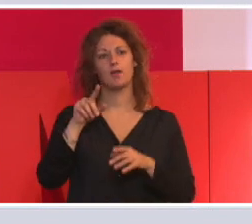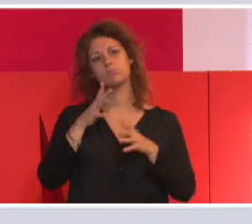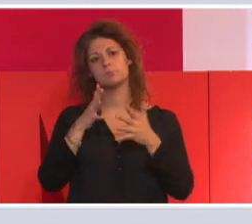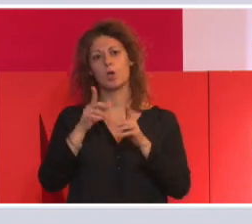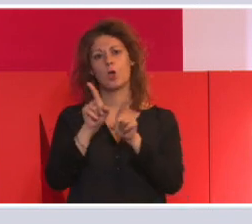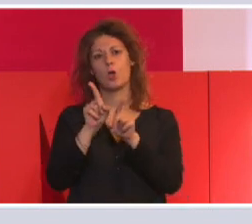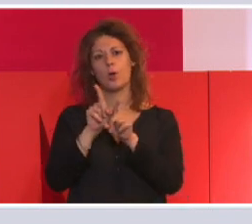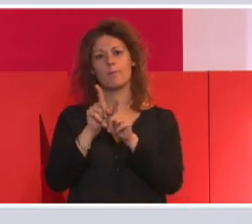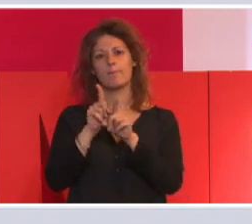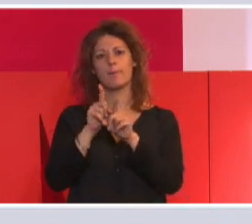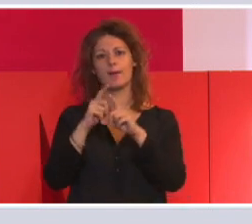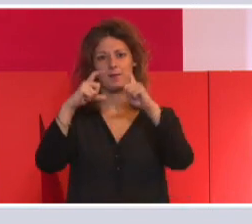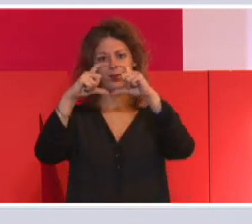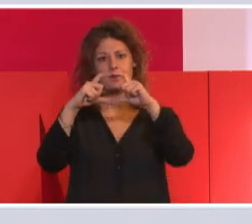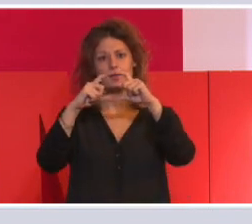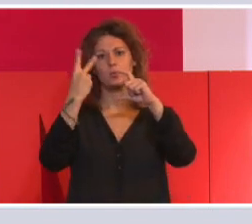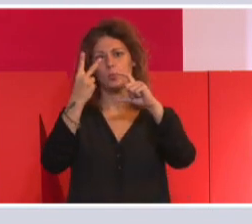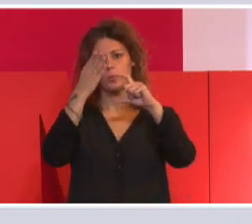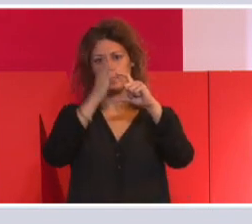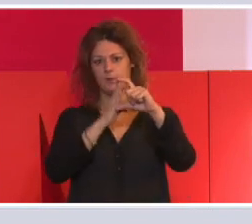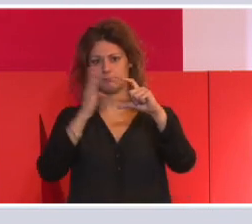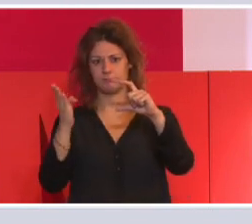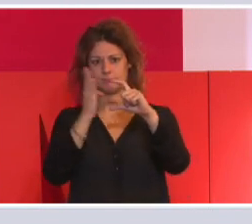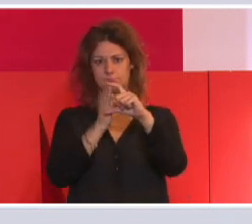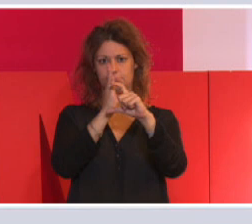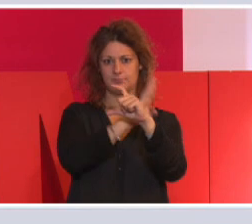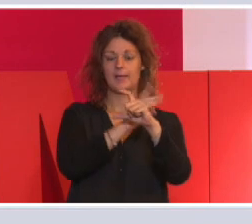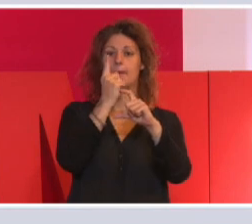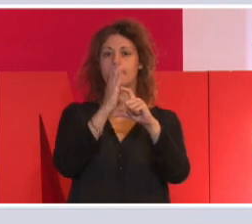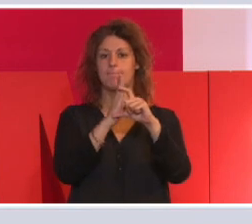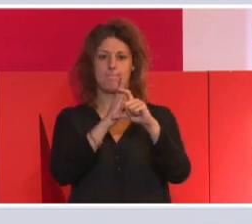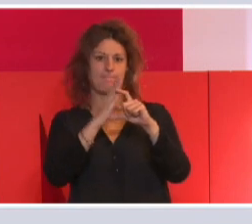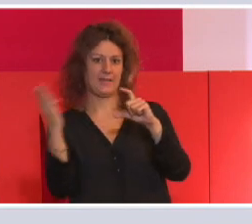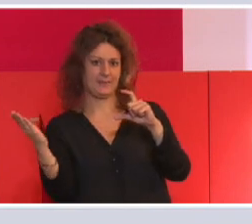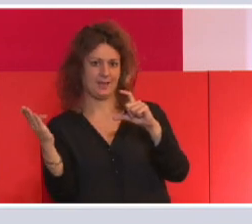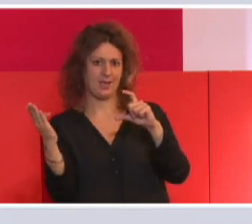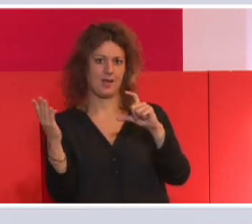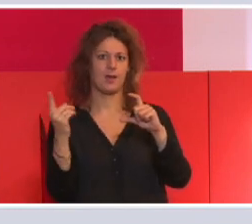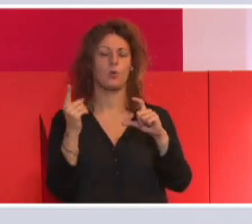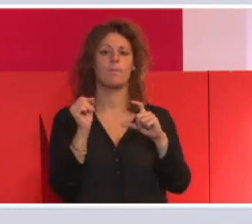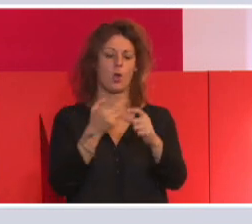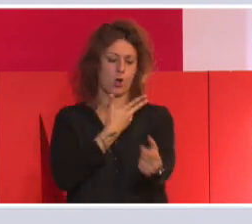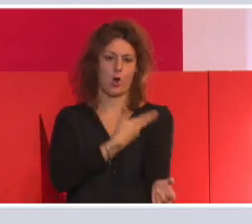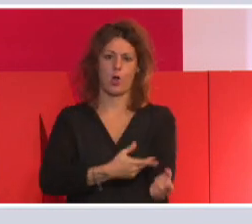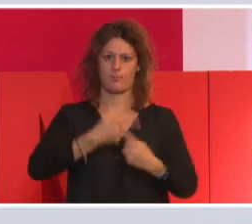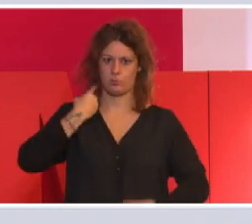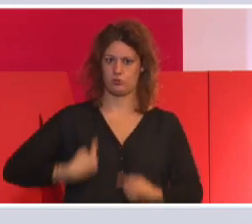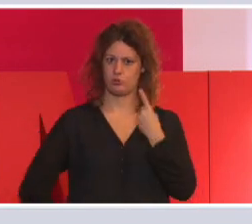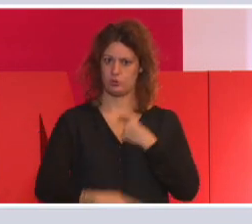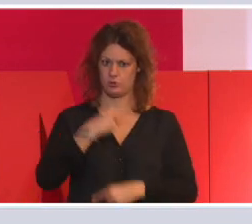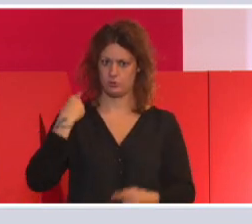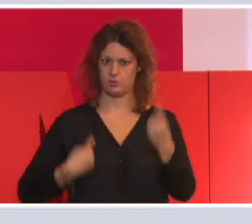da un lato viene rilasciato nel del circolo quindi nelle nei nostri vasi e di fatto è quello che